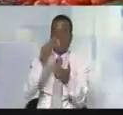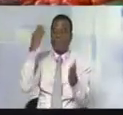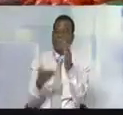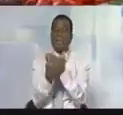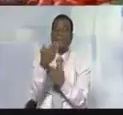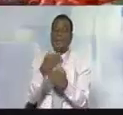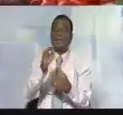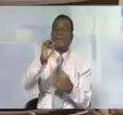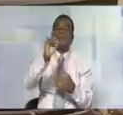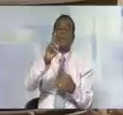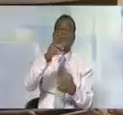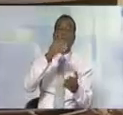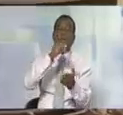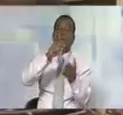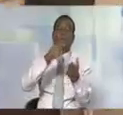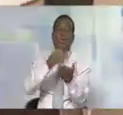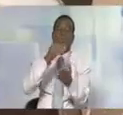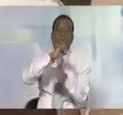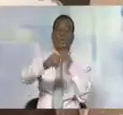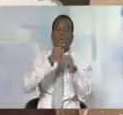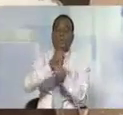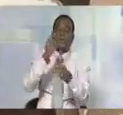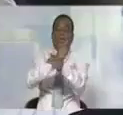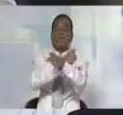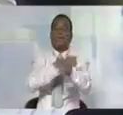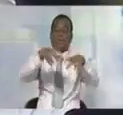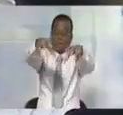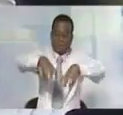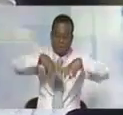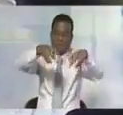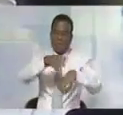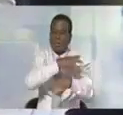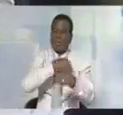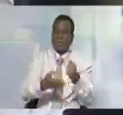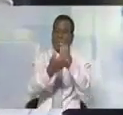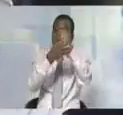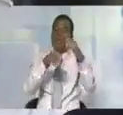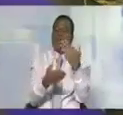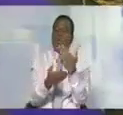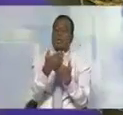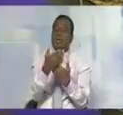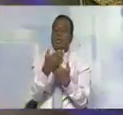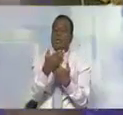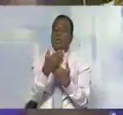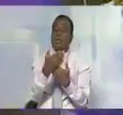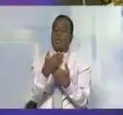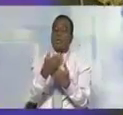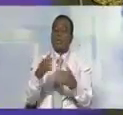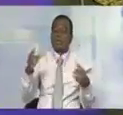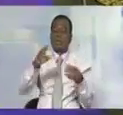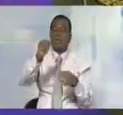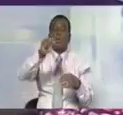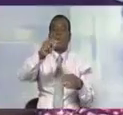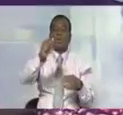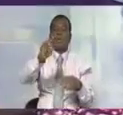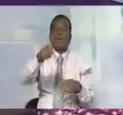par le FIDA, Fonds international pour le développement de l'agriculture, et appuyé au plan technique par la NADER.